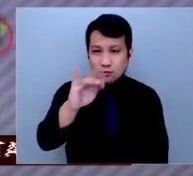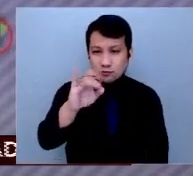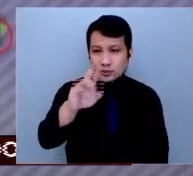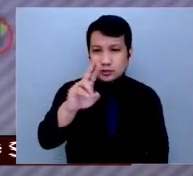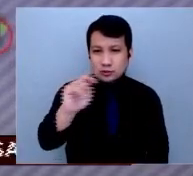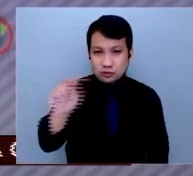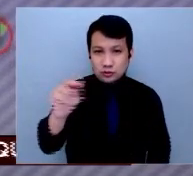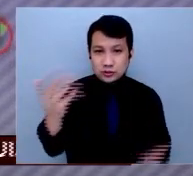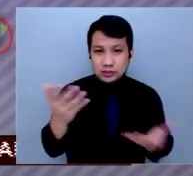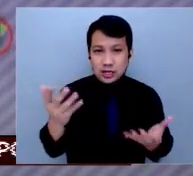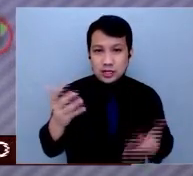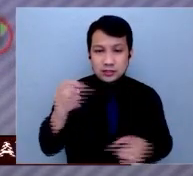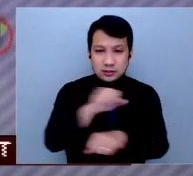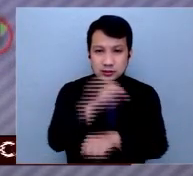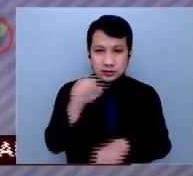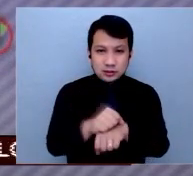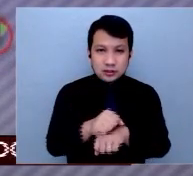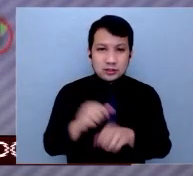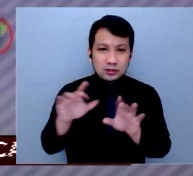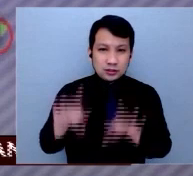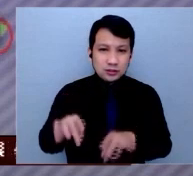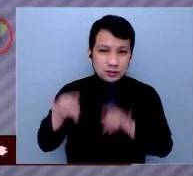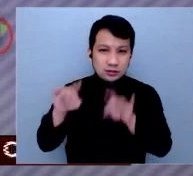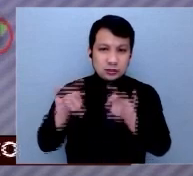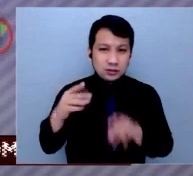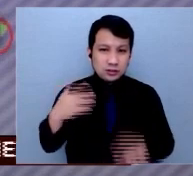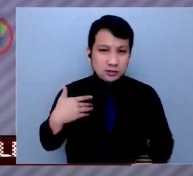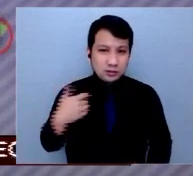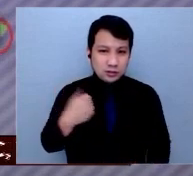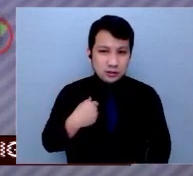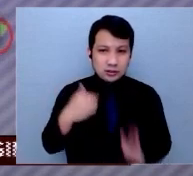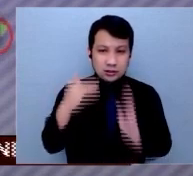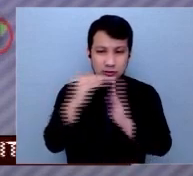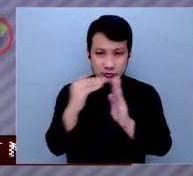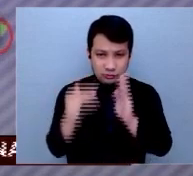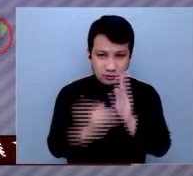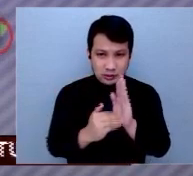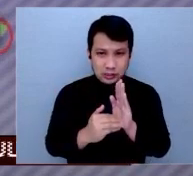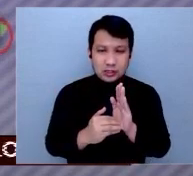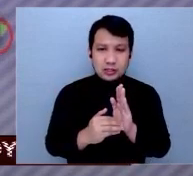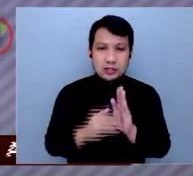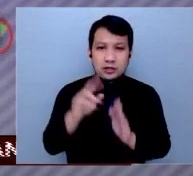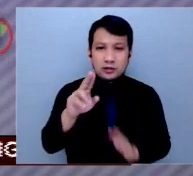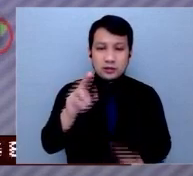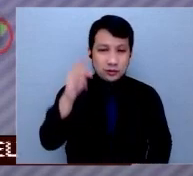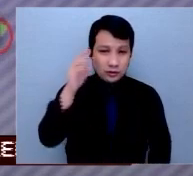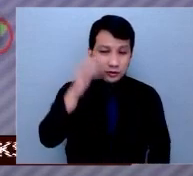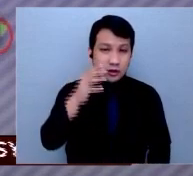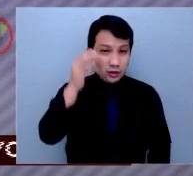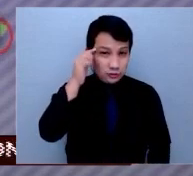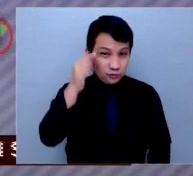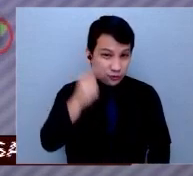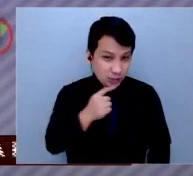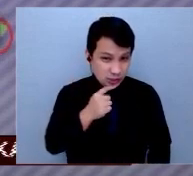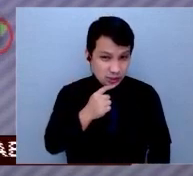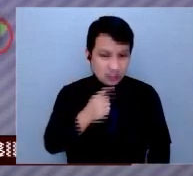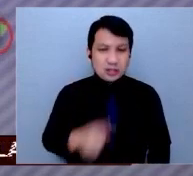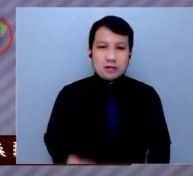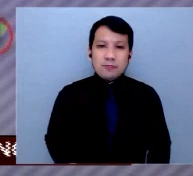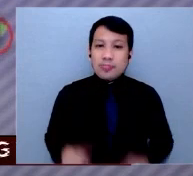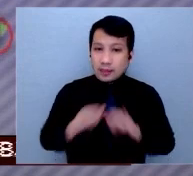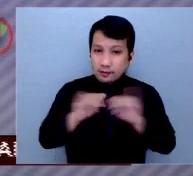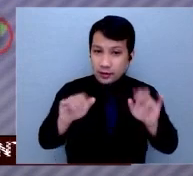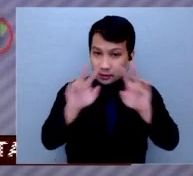bansang Singapore, Australia, Canada, New Zealand at UAE. Related queries o yung mga kasabay ding na isi-search